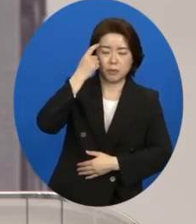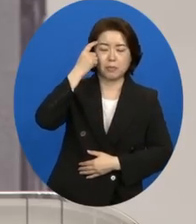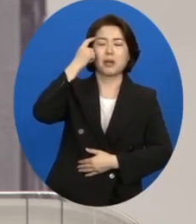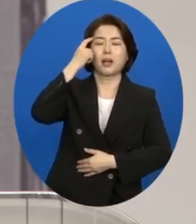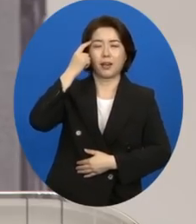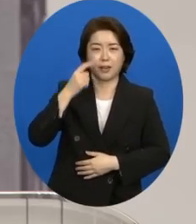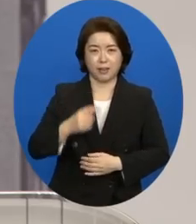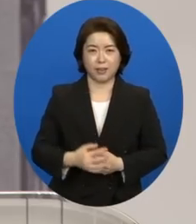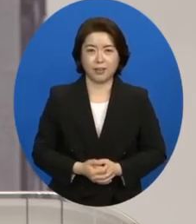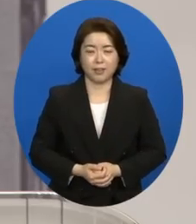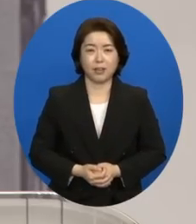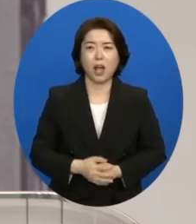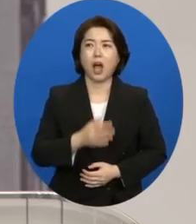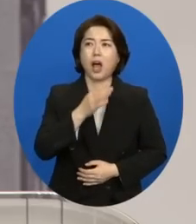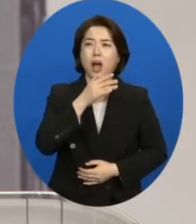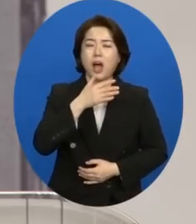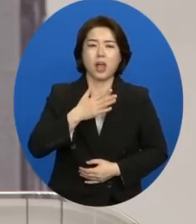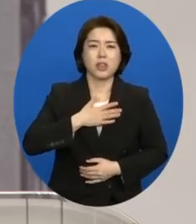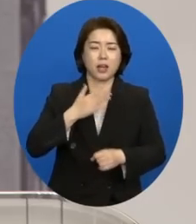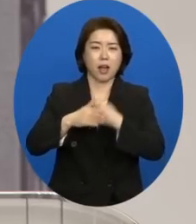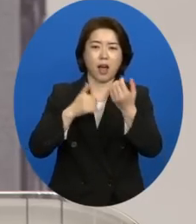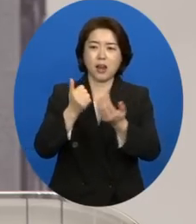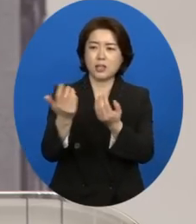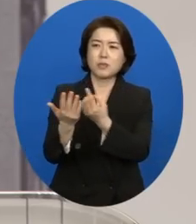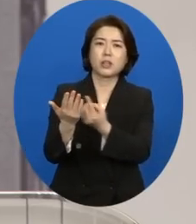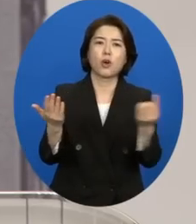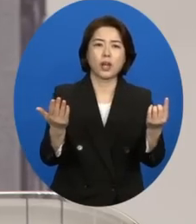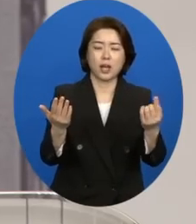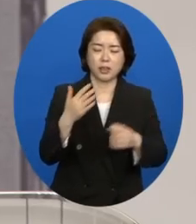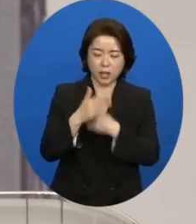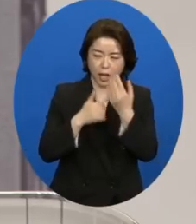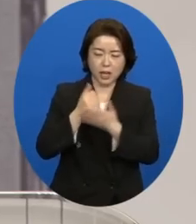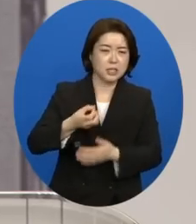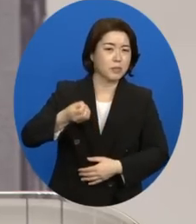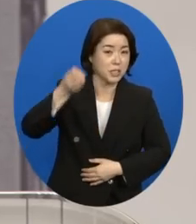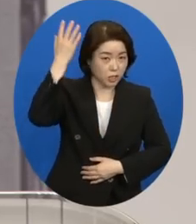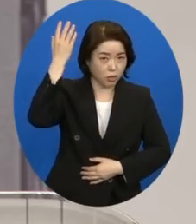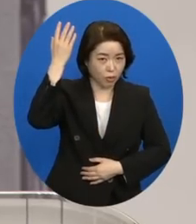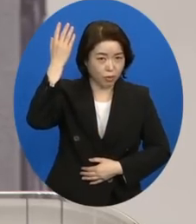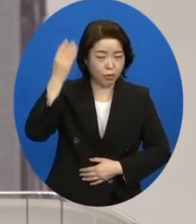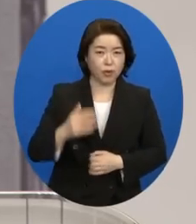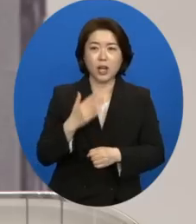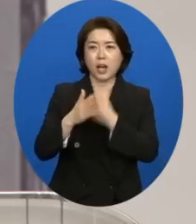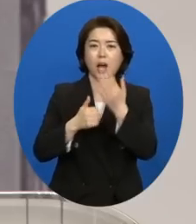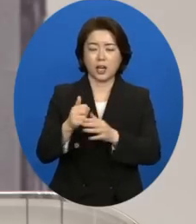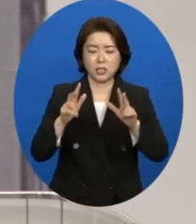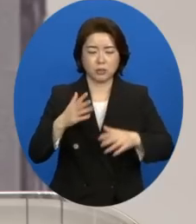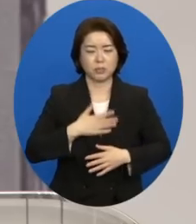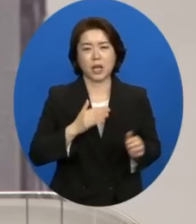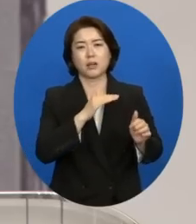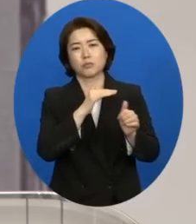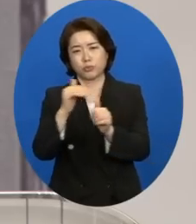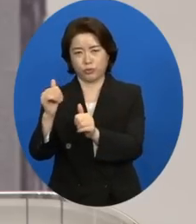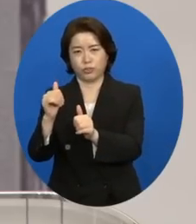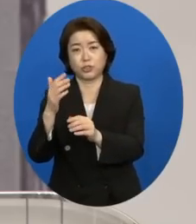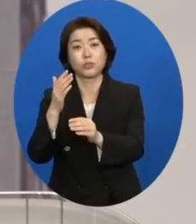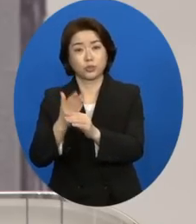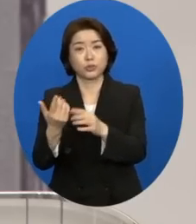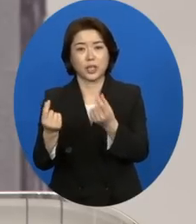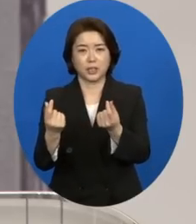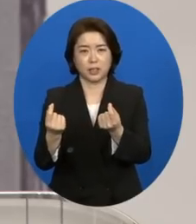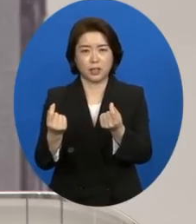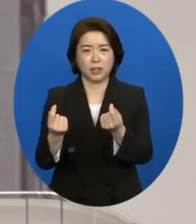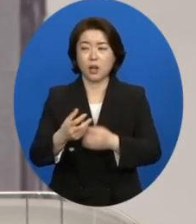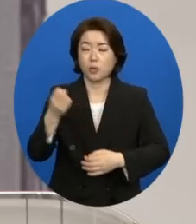나더라 내가 하나님을 떠났다 내가 하나님을 잊었구나 하나님이 나를 부르시는 거 같아 그래서